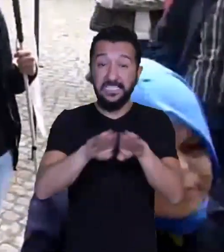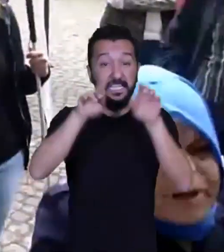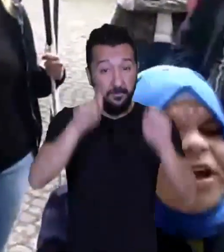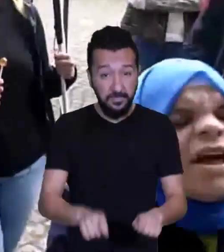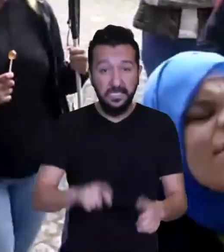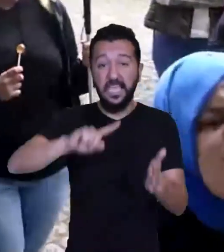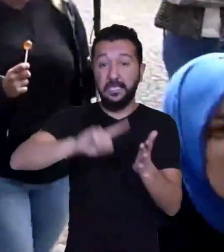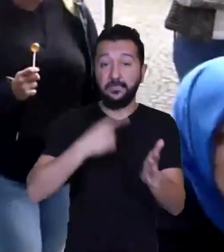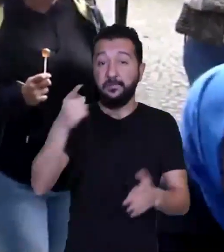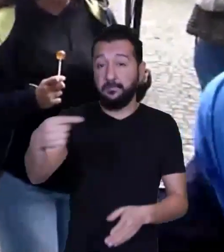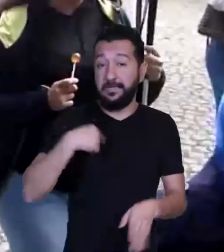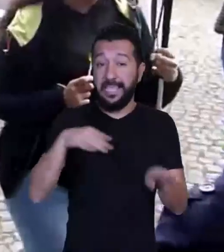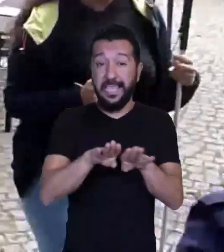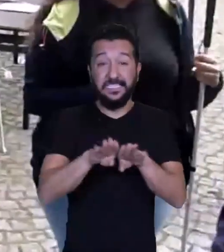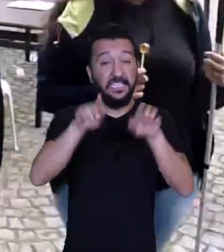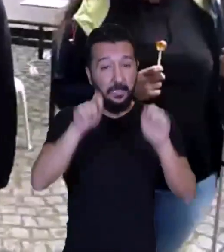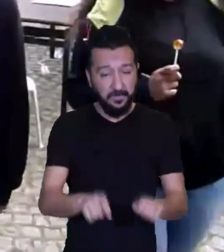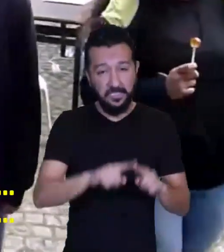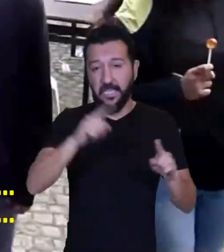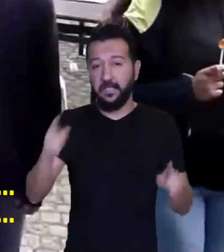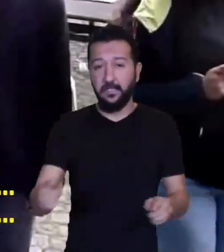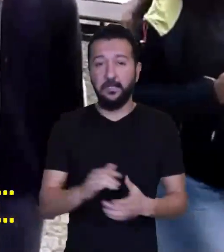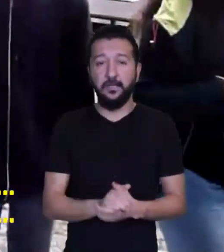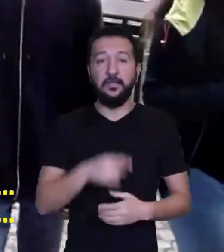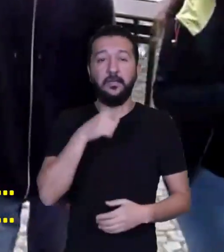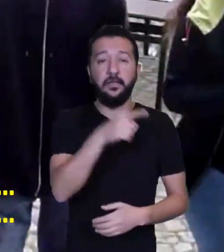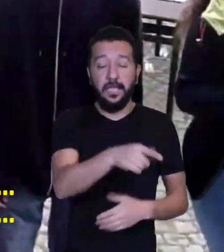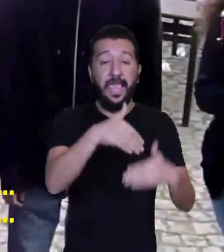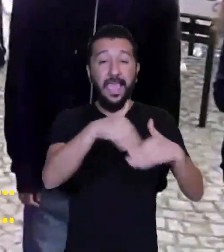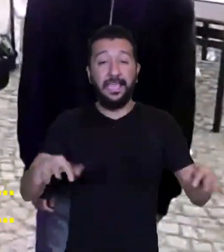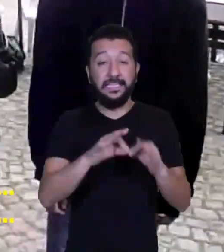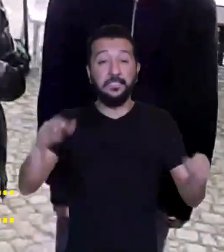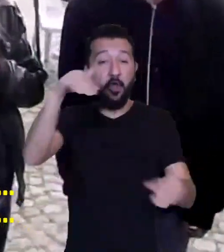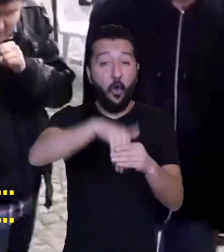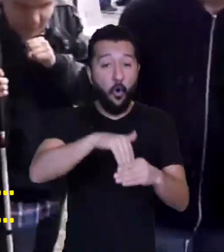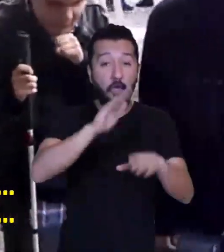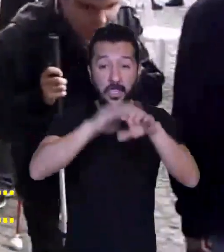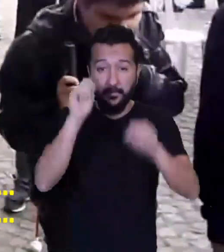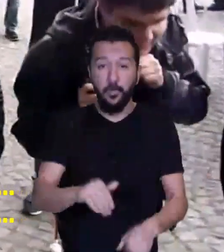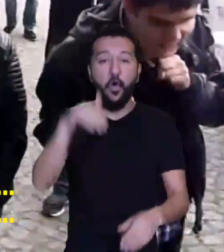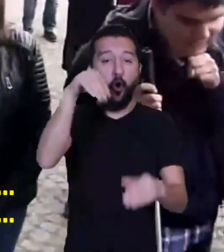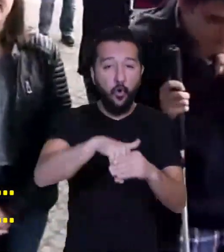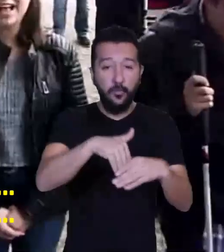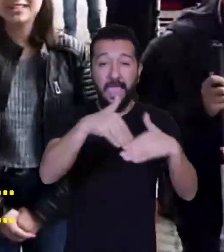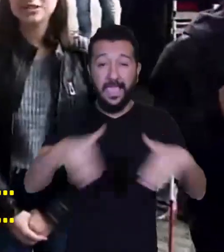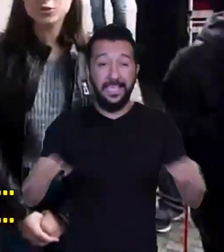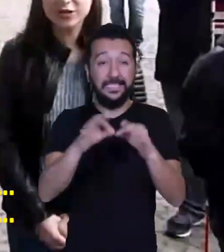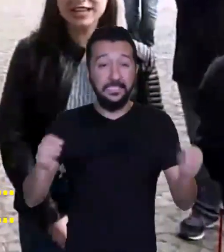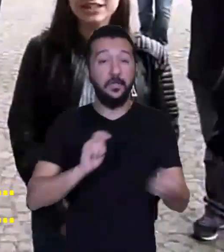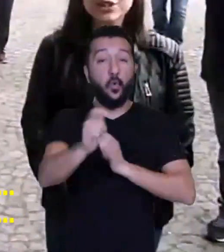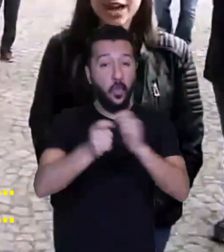atıncaya! İmzamızı eşit atıncaya! Oyumuzu engelsiz kullanıncaya! Oyumuzu